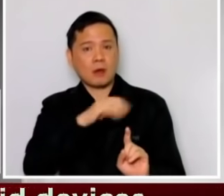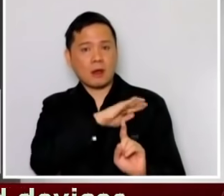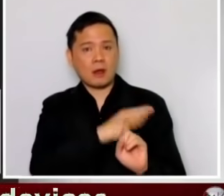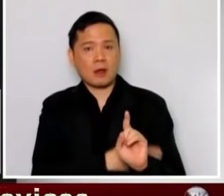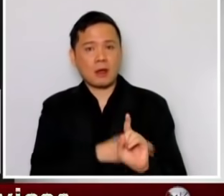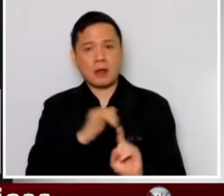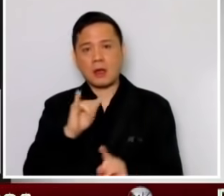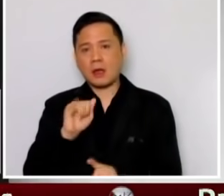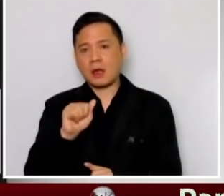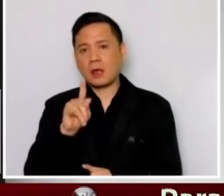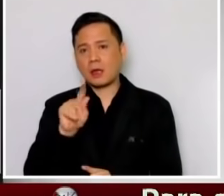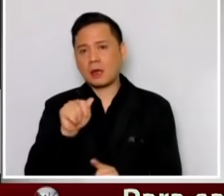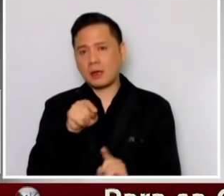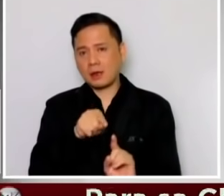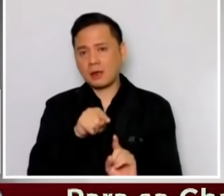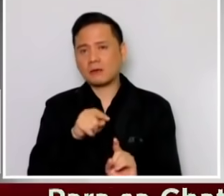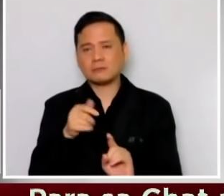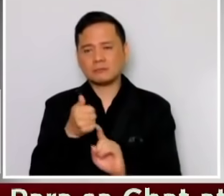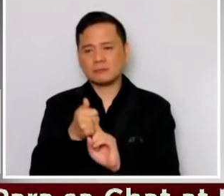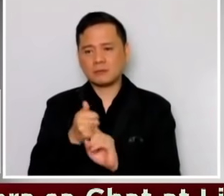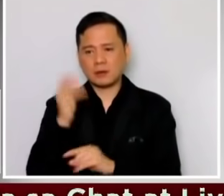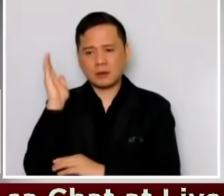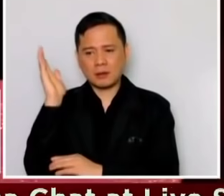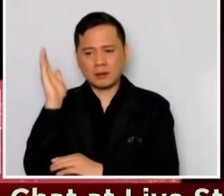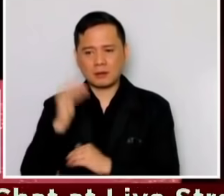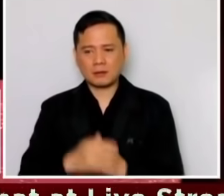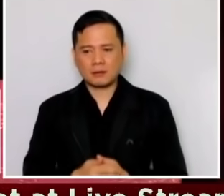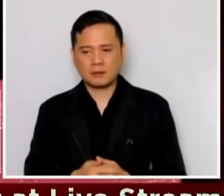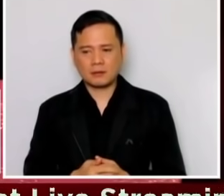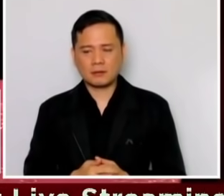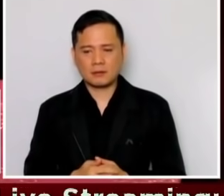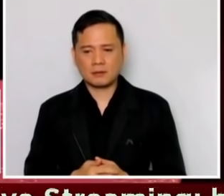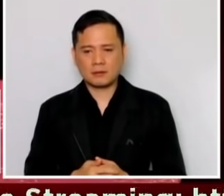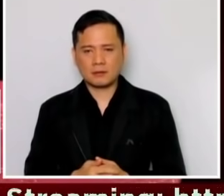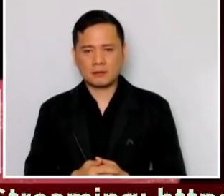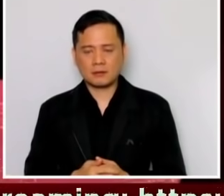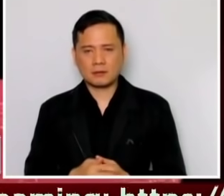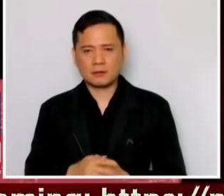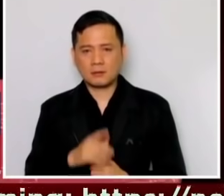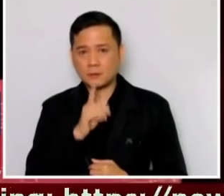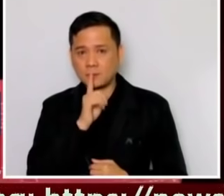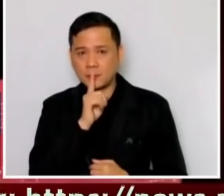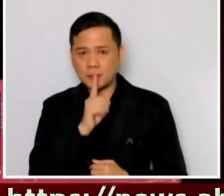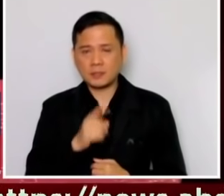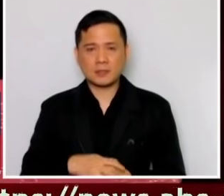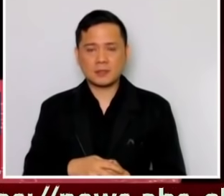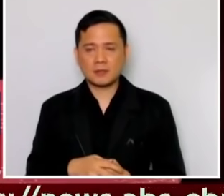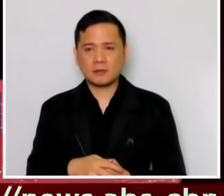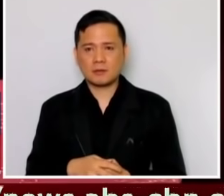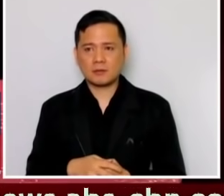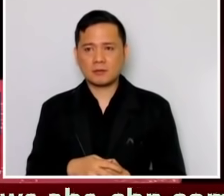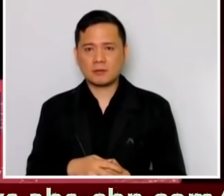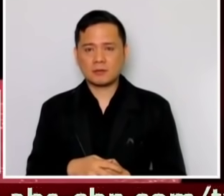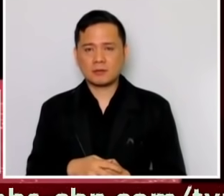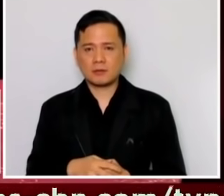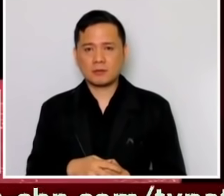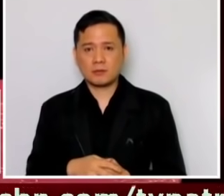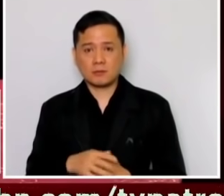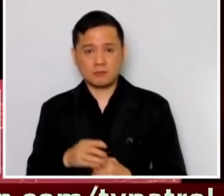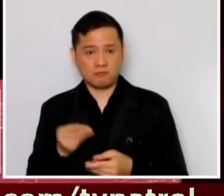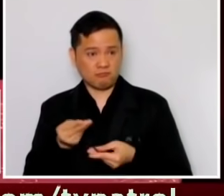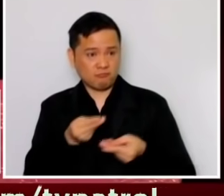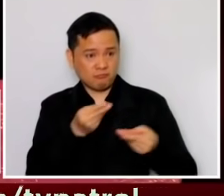Aika, dalawang eleksyon na nililigawan ng ibang mga politiko sa amin, kinukumbinse to run for